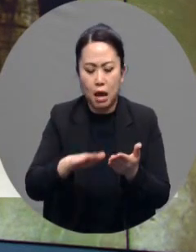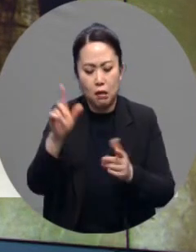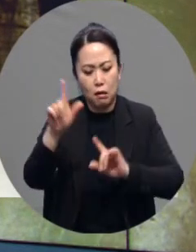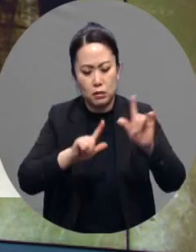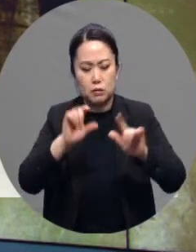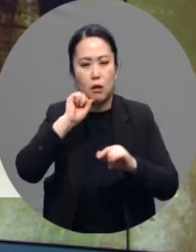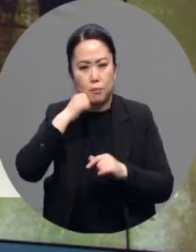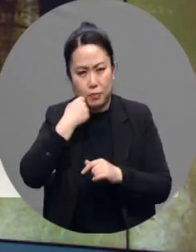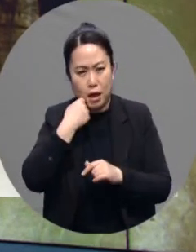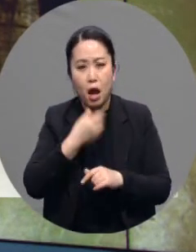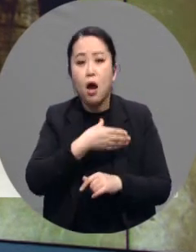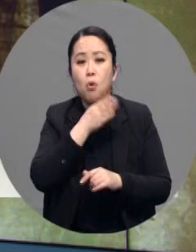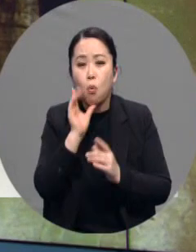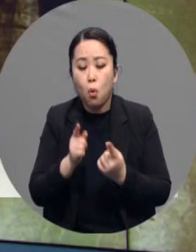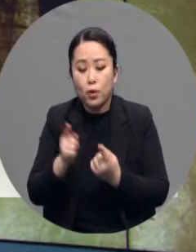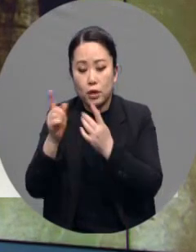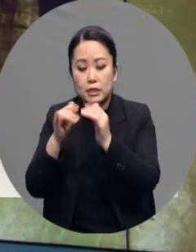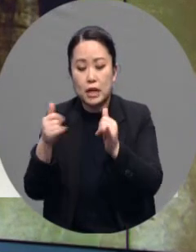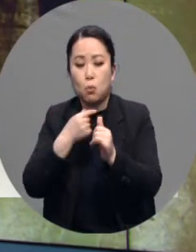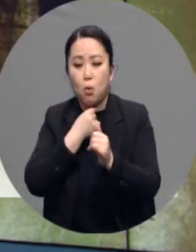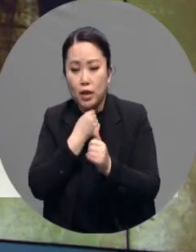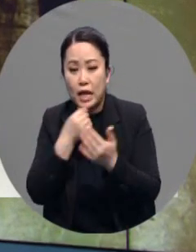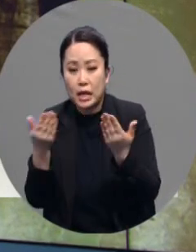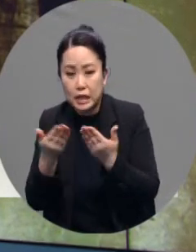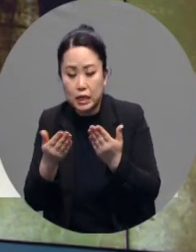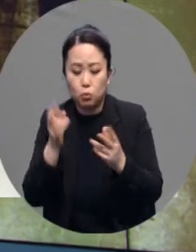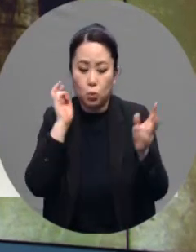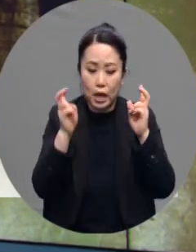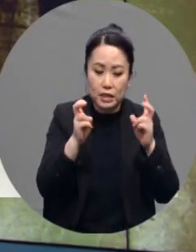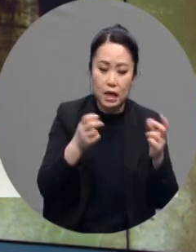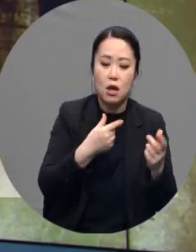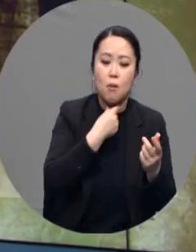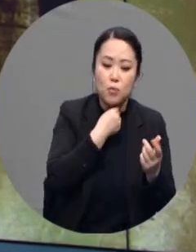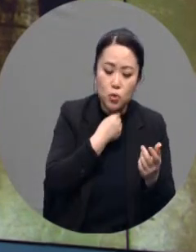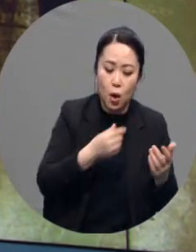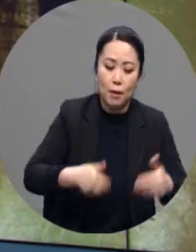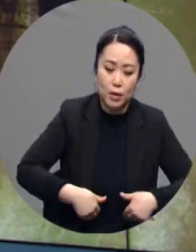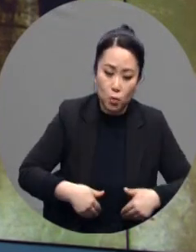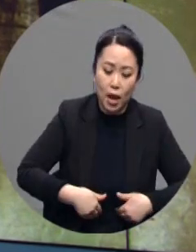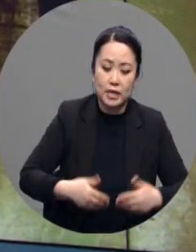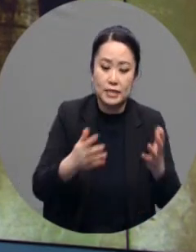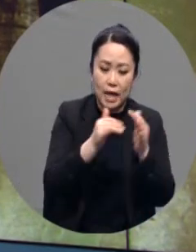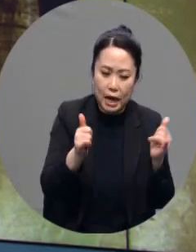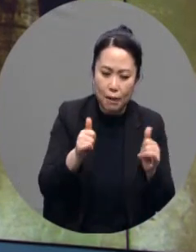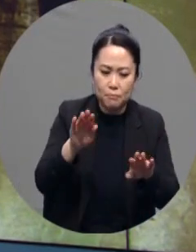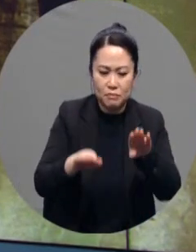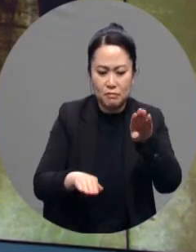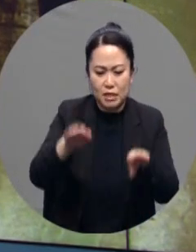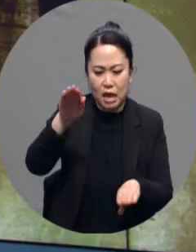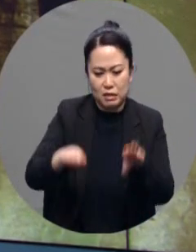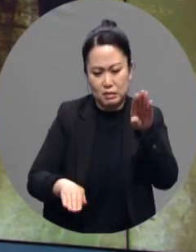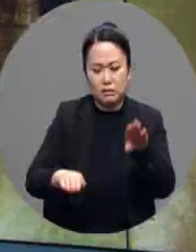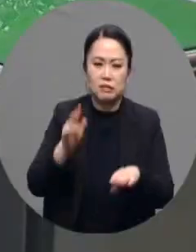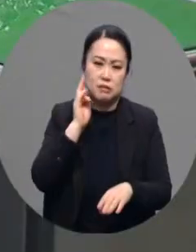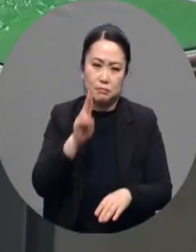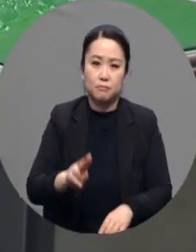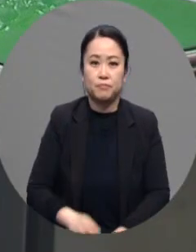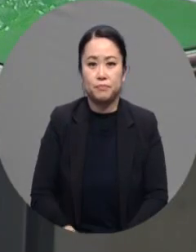일과 기업이 필요로 하는 직무 사이에 간극이 크기 때문입니다. 배범호 기자가 보도합니다.